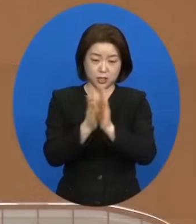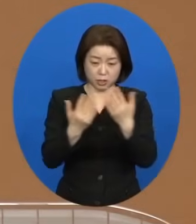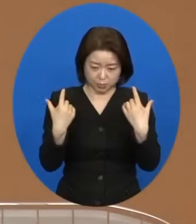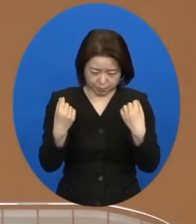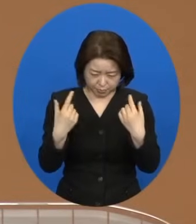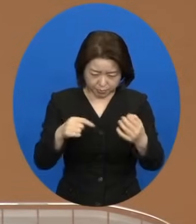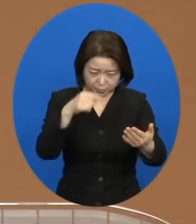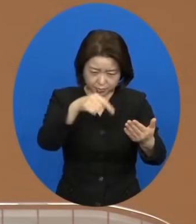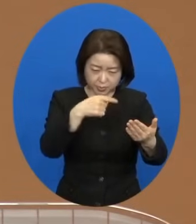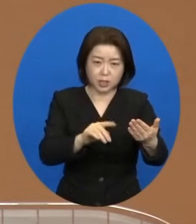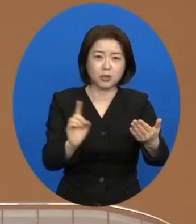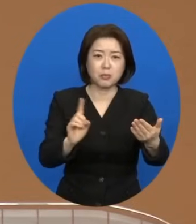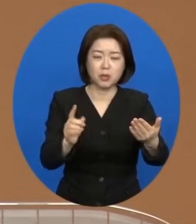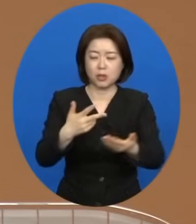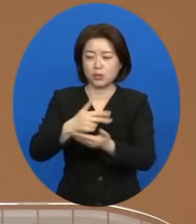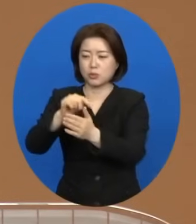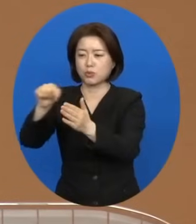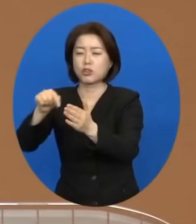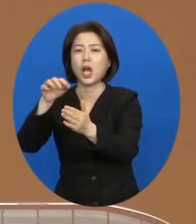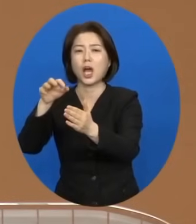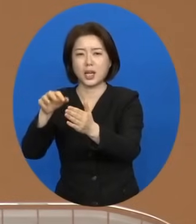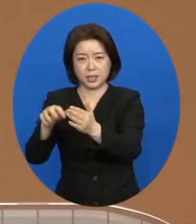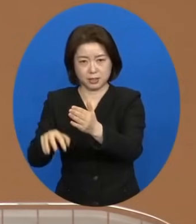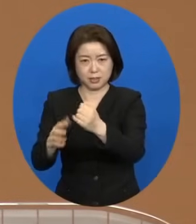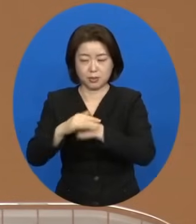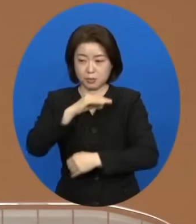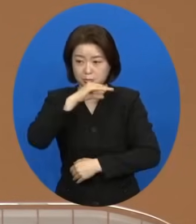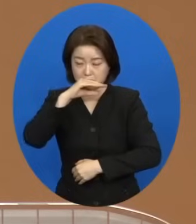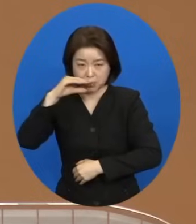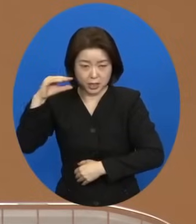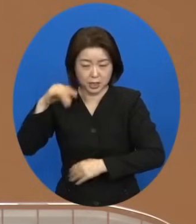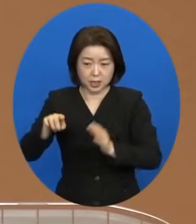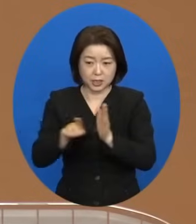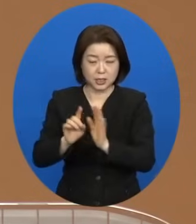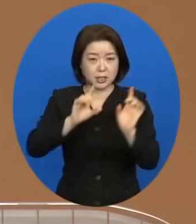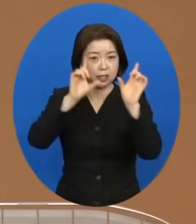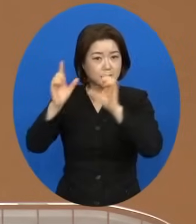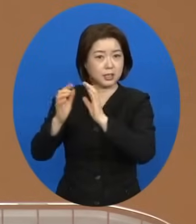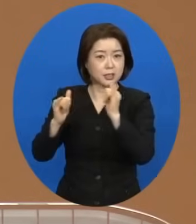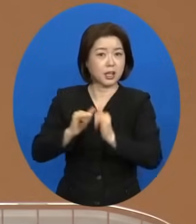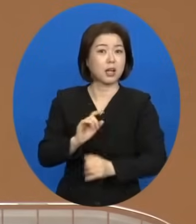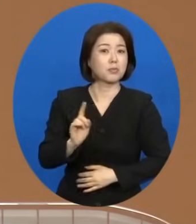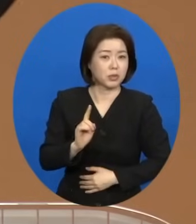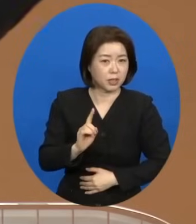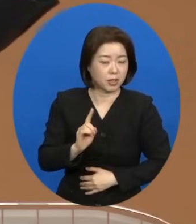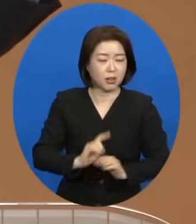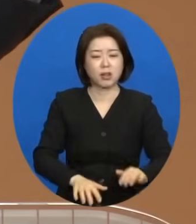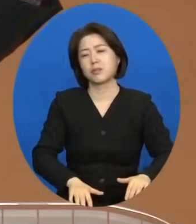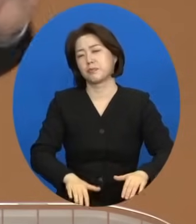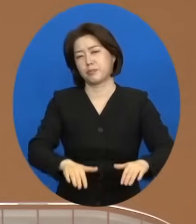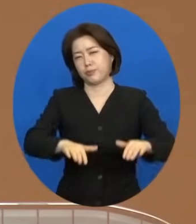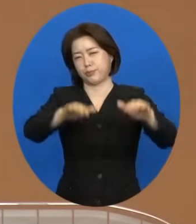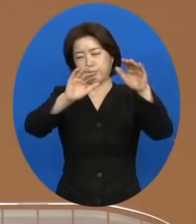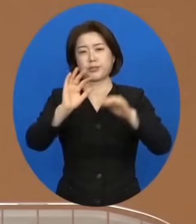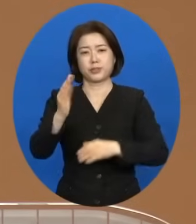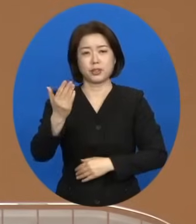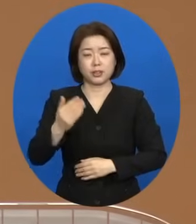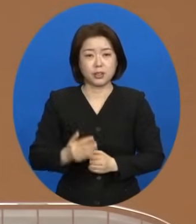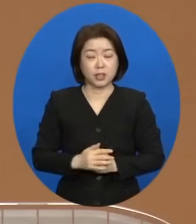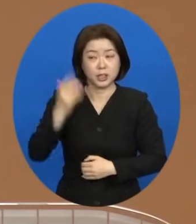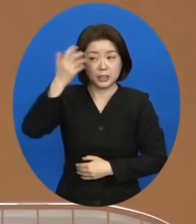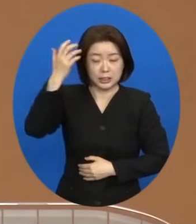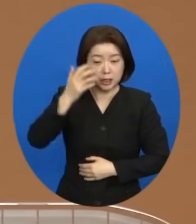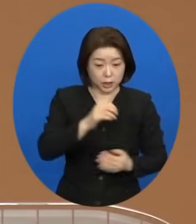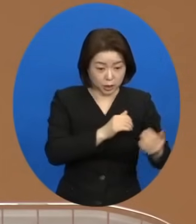가르침은 주 안에서 정상적으로 신앙생활 하는 사람들은 다 어떻게 한다고요 자라게 되어 있어요 영적인